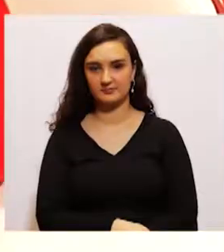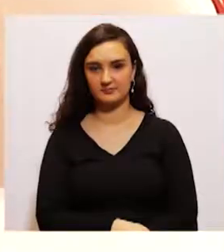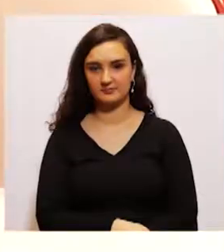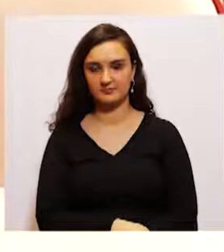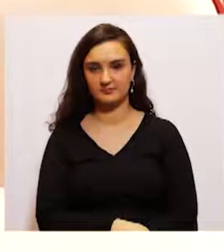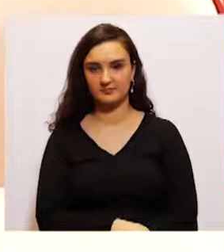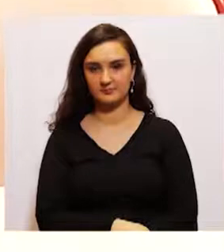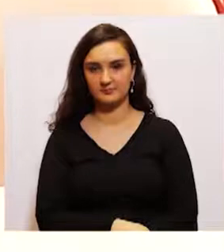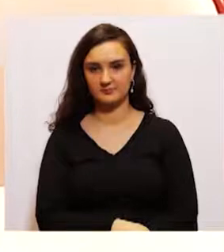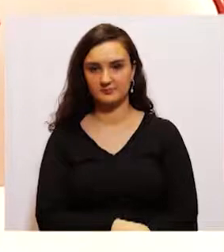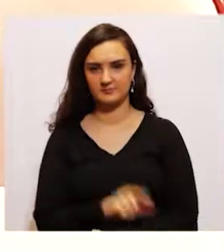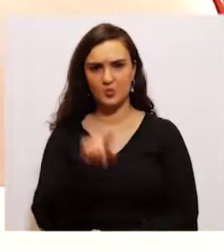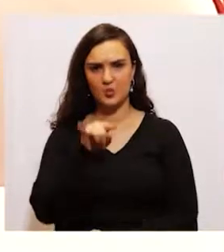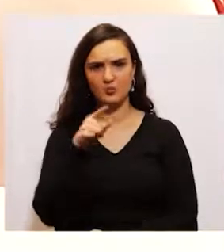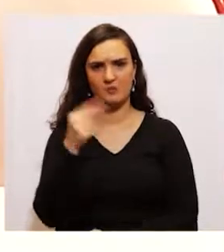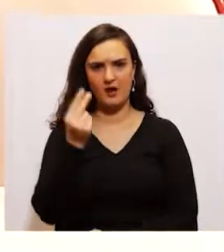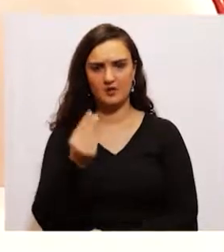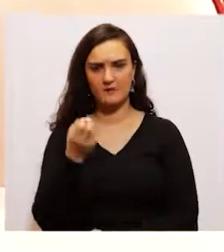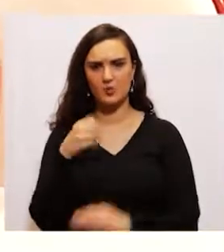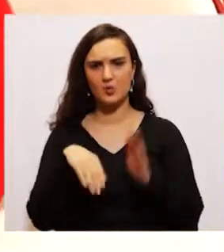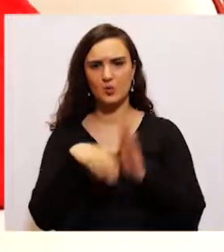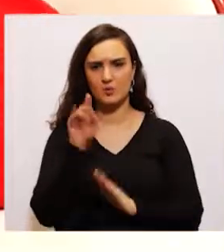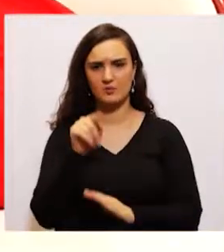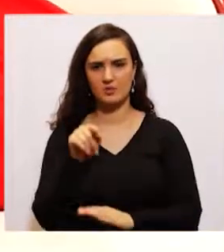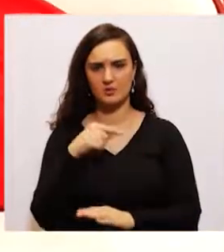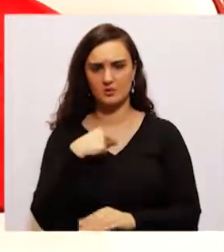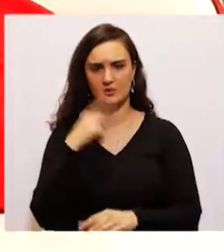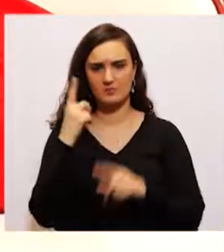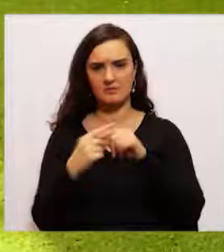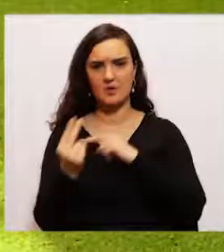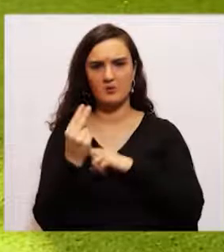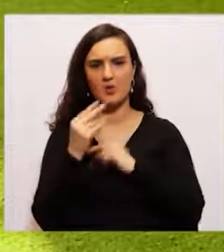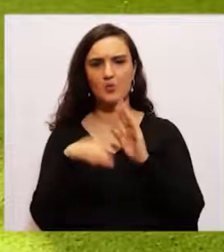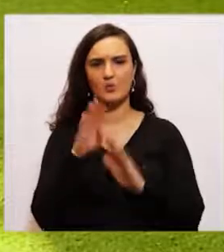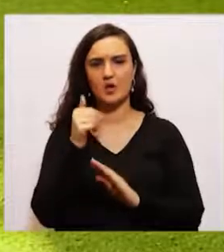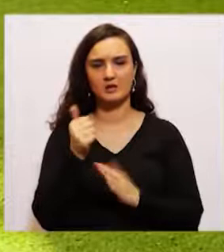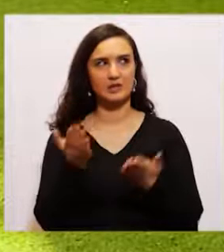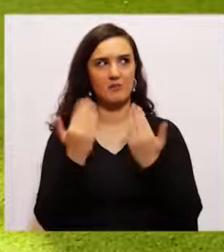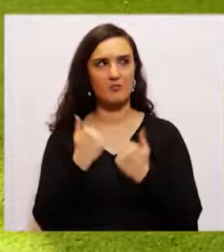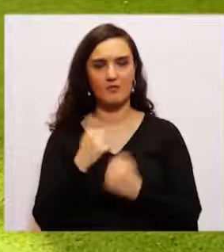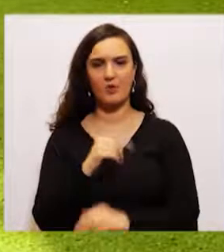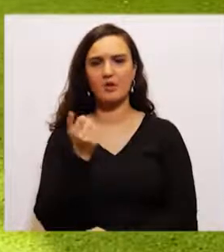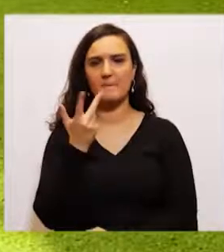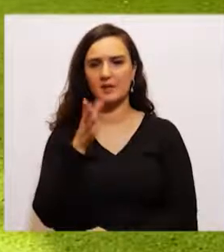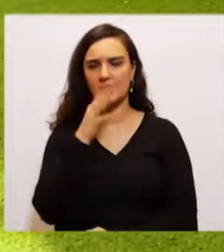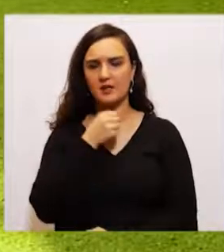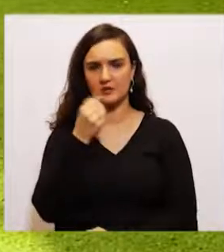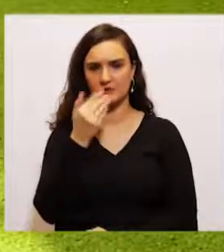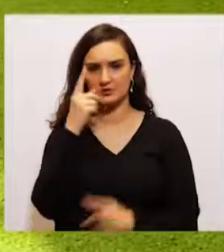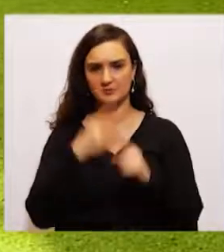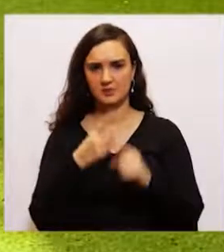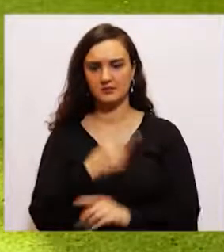ესაა. ატკუთხედეს ერთ ხატა რომ უფრო ჩემად მომასწავლა რომ უფრო კარგი გამოვა. რა მხელა შენი ძმა